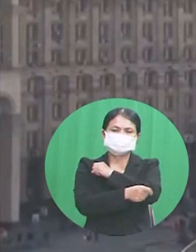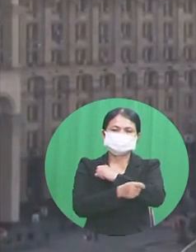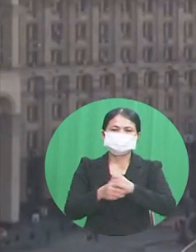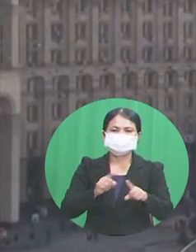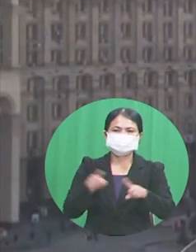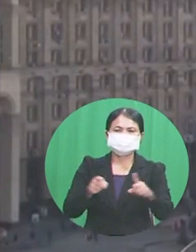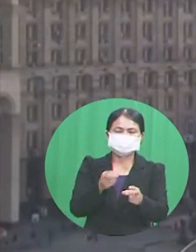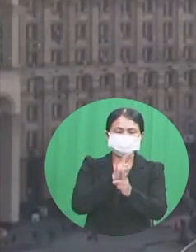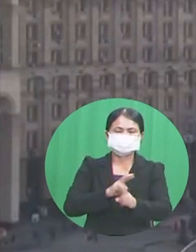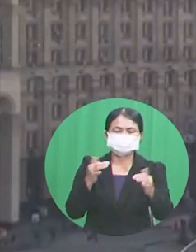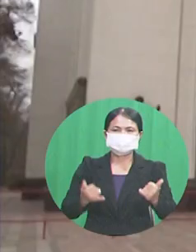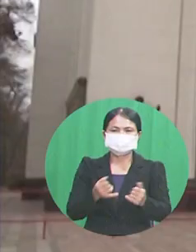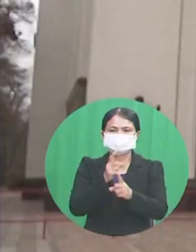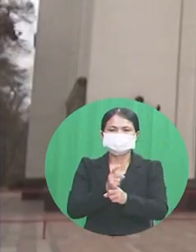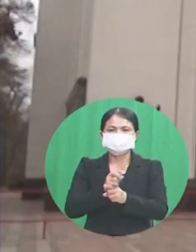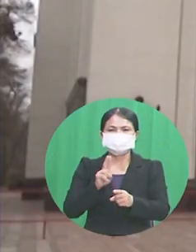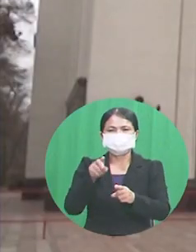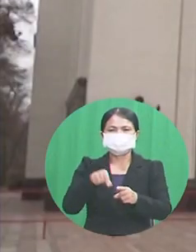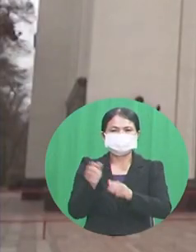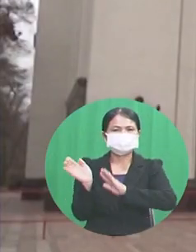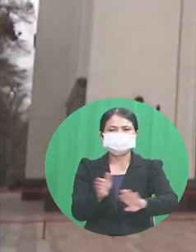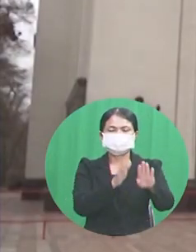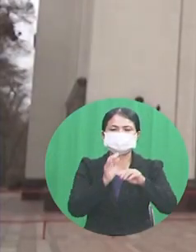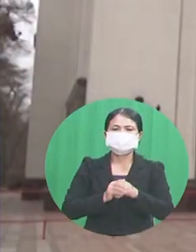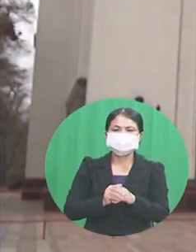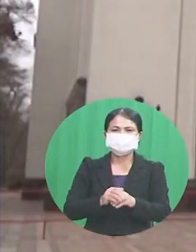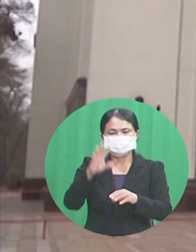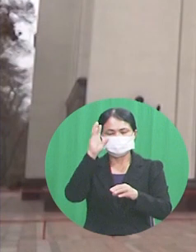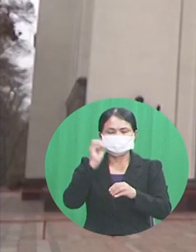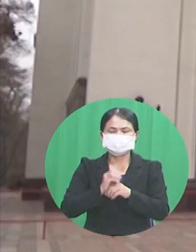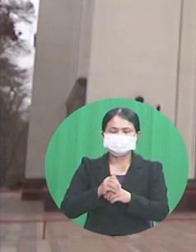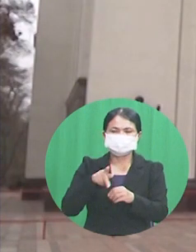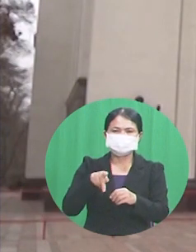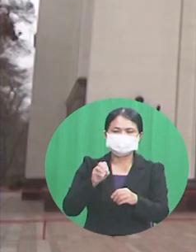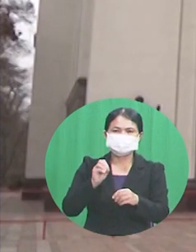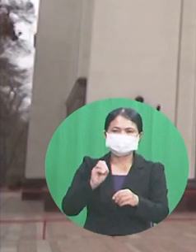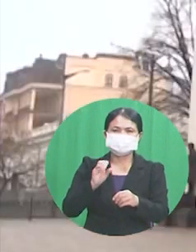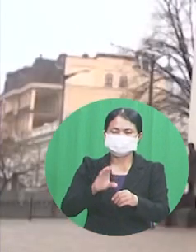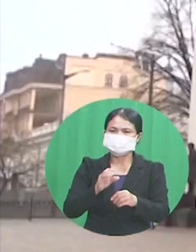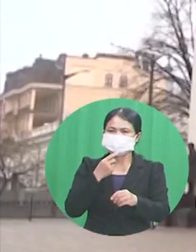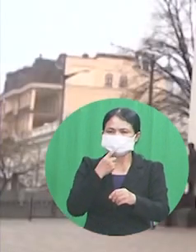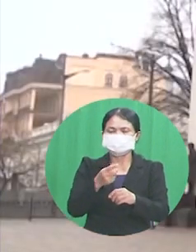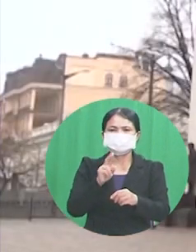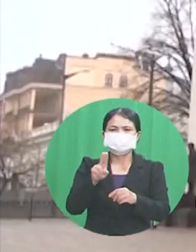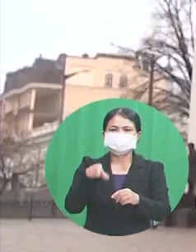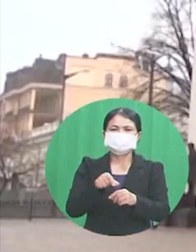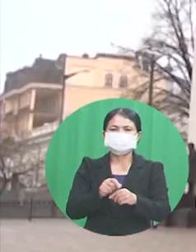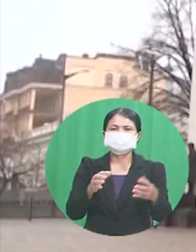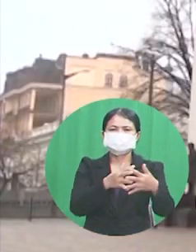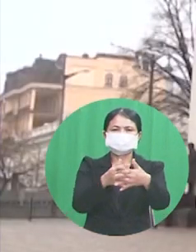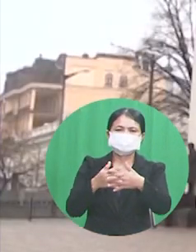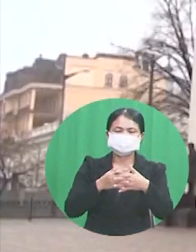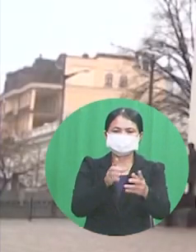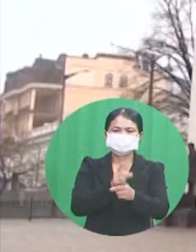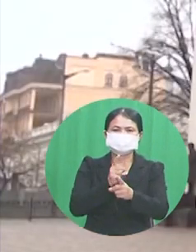ប៉ុន្តែរបាយការណ៍នេះត្រូវបានភាគីអ៊ុយក្រែនច្រានចោលហើយលោក Konashenkov បានបញ្ជាក់ថាអ៊ុយក្រែននិងសហរដ្ឋអាមេរិ